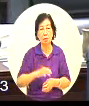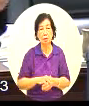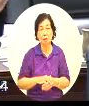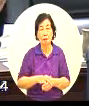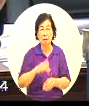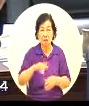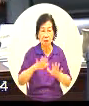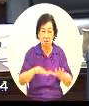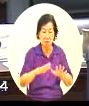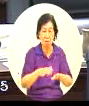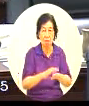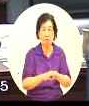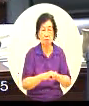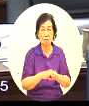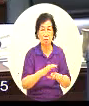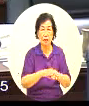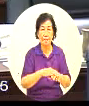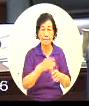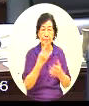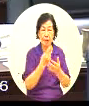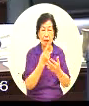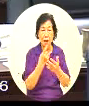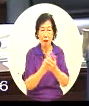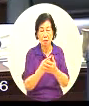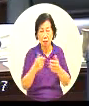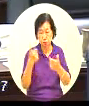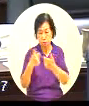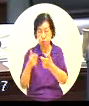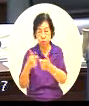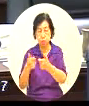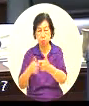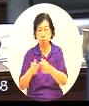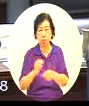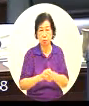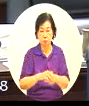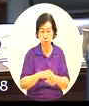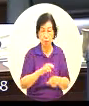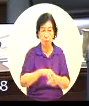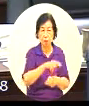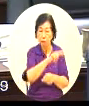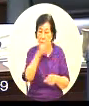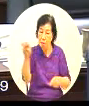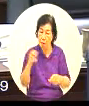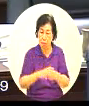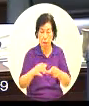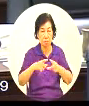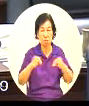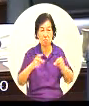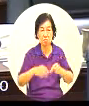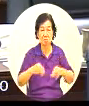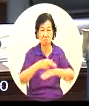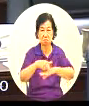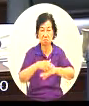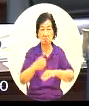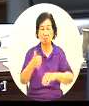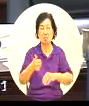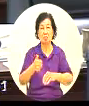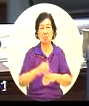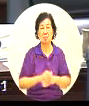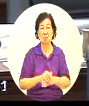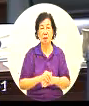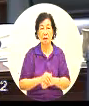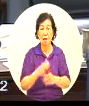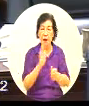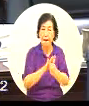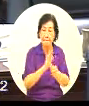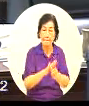心也好啊，厝也好啊，我感觉无适合。啊，伊看日本的规划方真好，或者长辈会使讲，